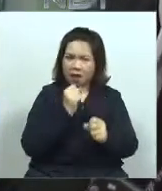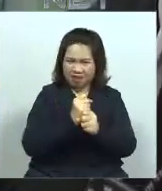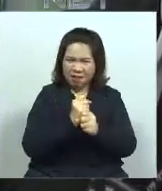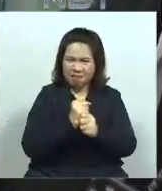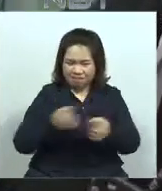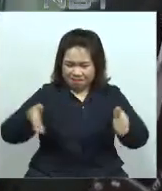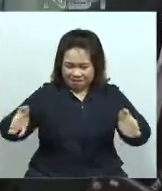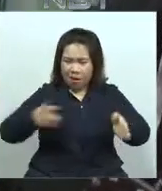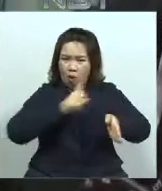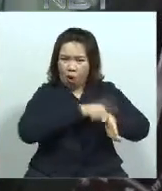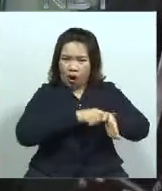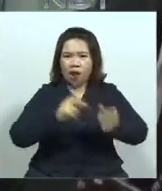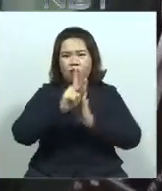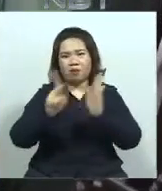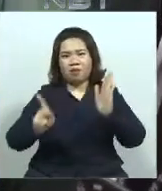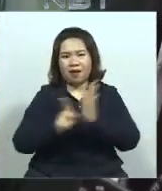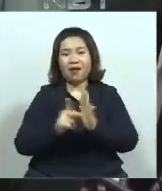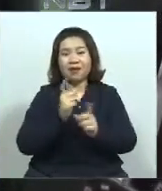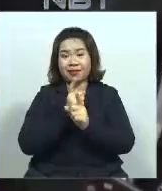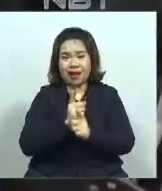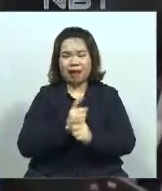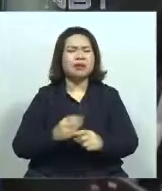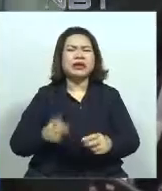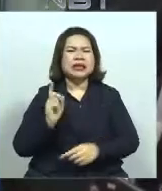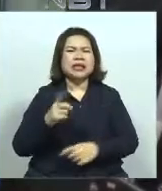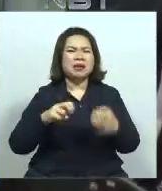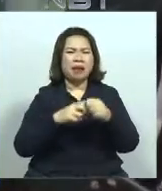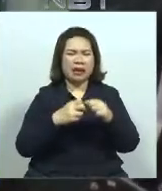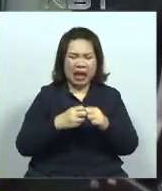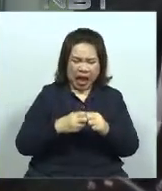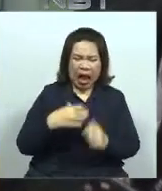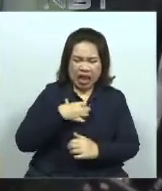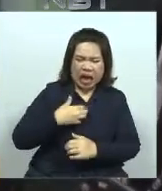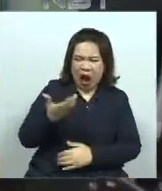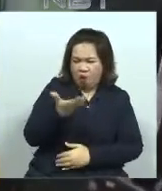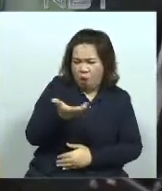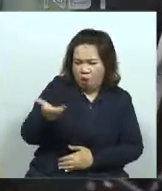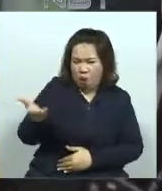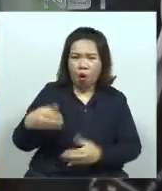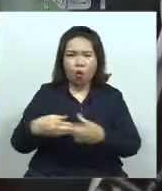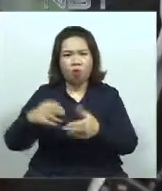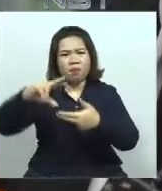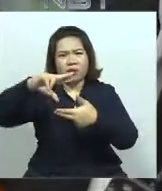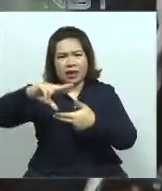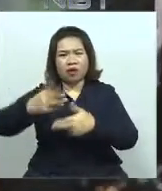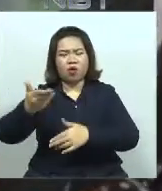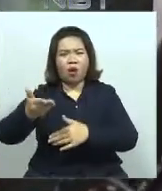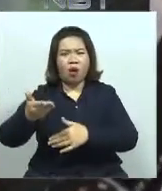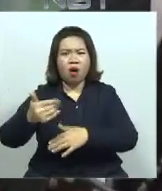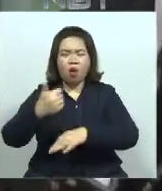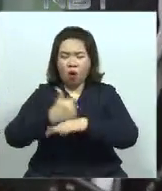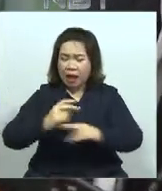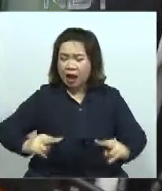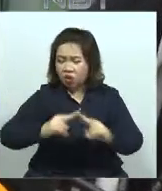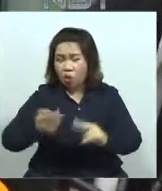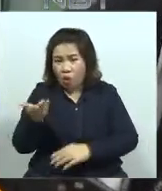ตามกรอบเวลาที่กฎหมายกำหนดและไม่ได้มีปัญหาโควต้ารัฐมนตรีในสัดส่วนของพรรคพลังประชารัฐซึ่งอาจ